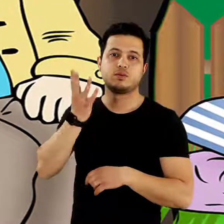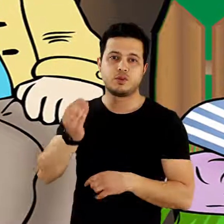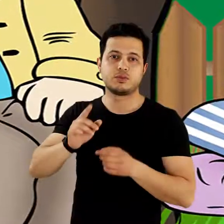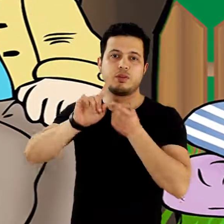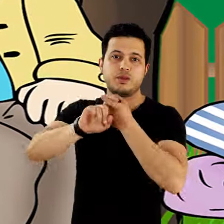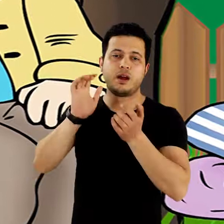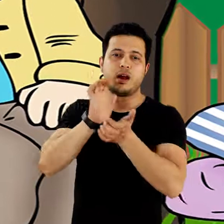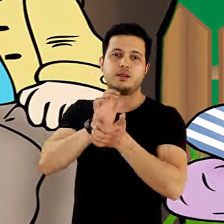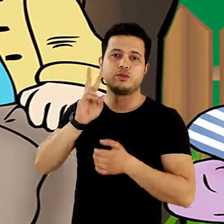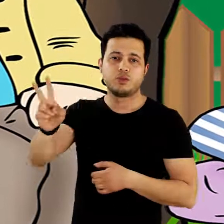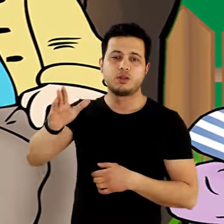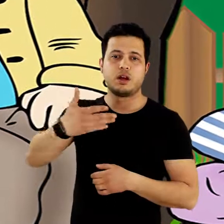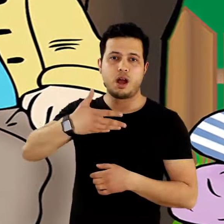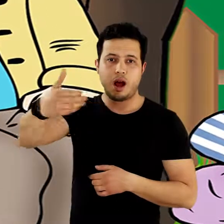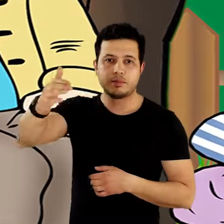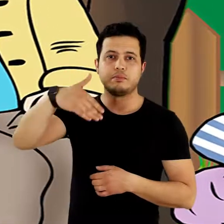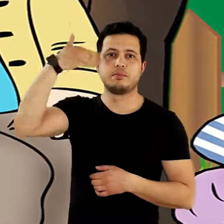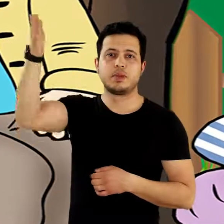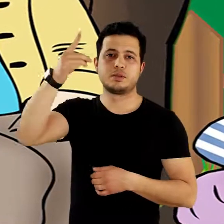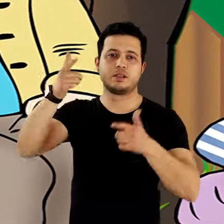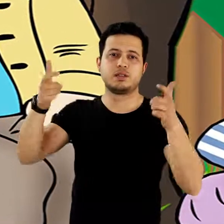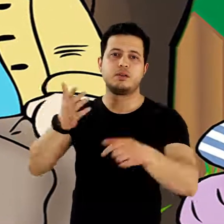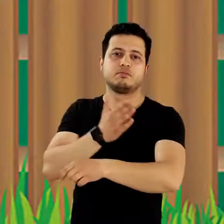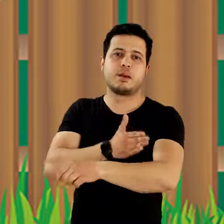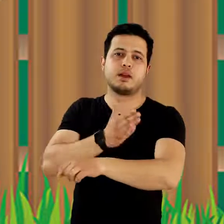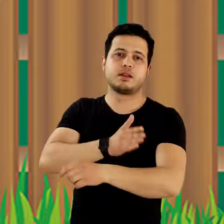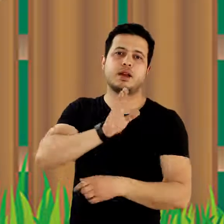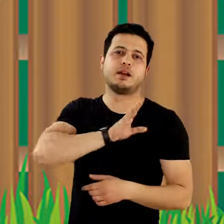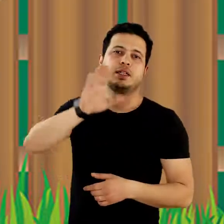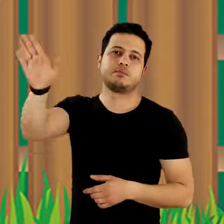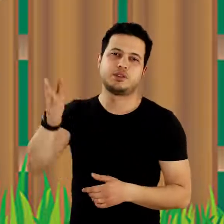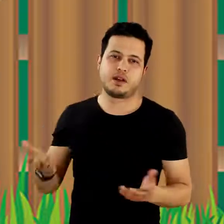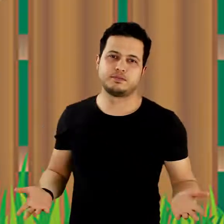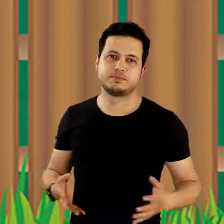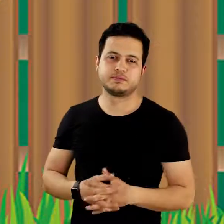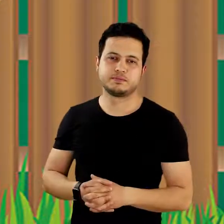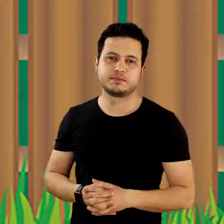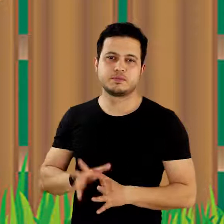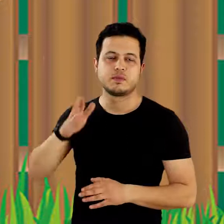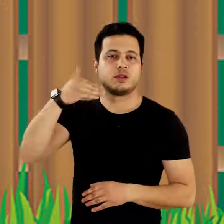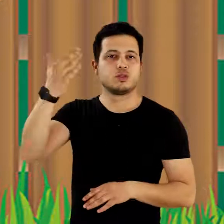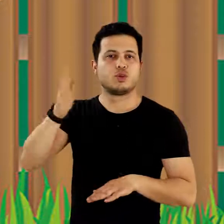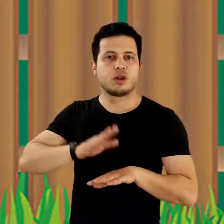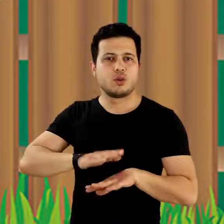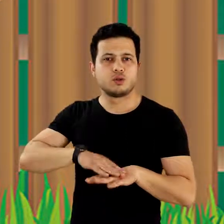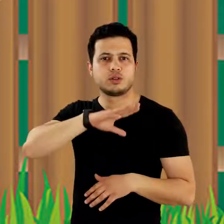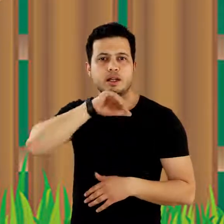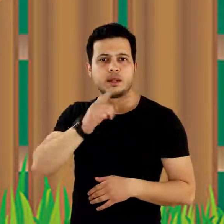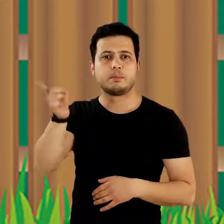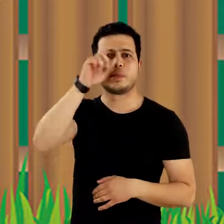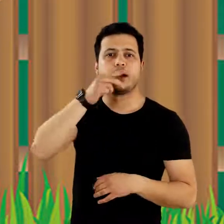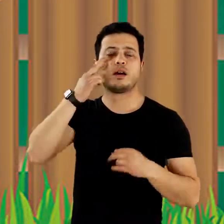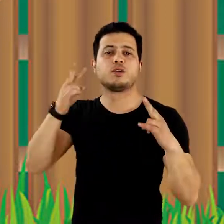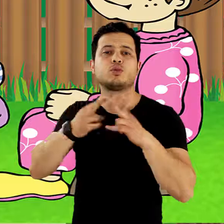ve ailesi onu alıp başka bir şehre götürmüş. Ey dedeciğim, sonra ne oldu? Bir daha hiç görüşmediniz